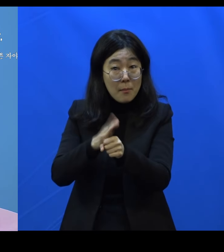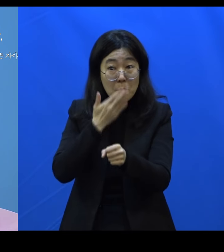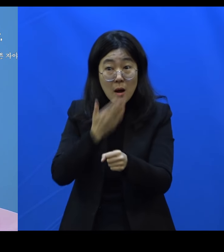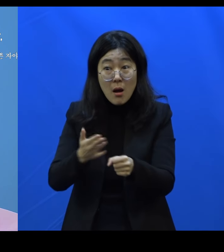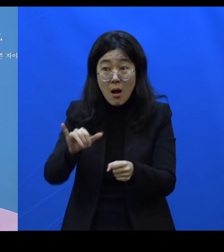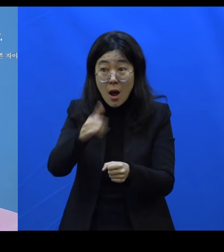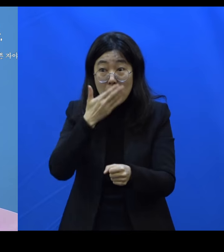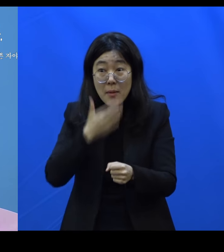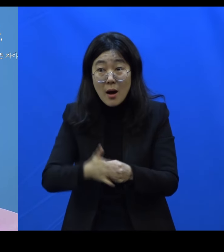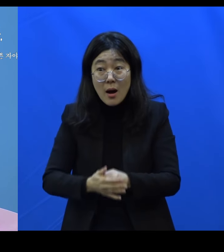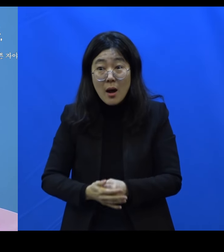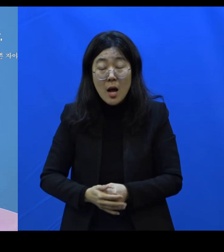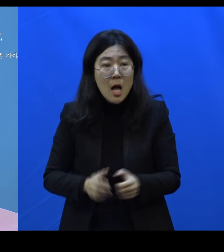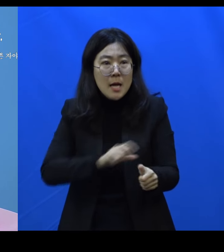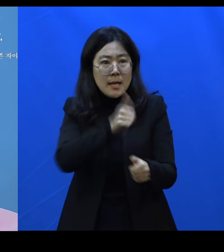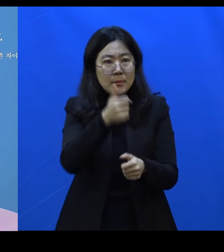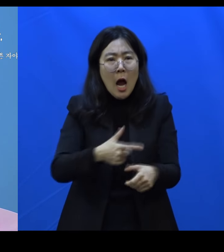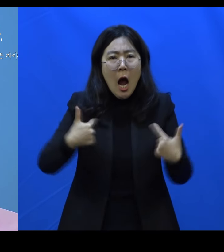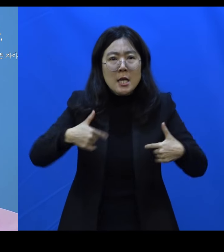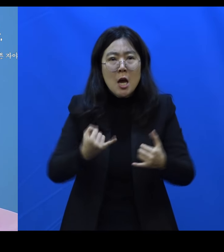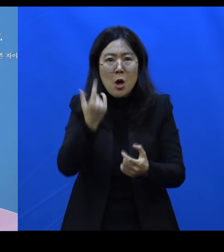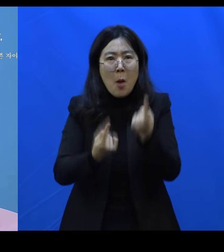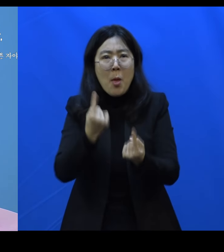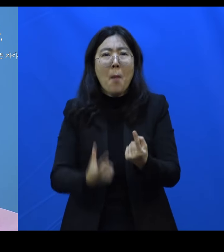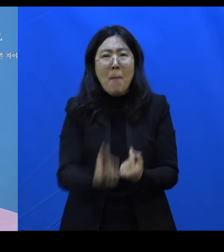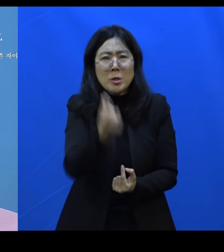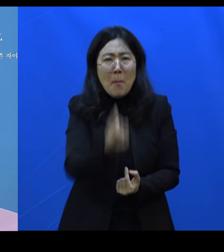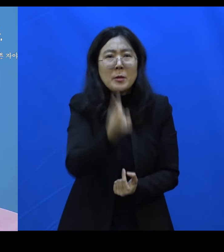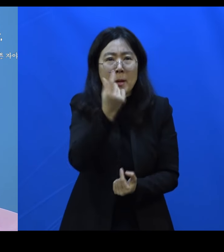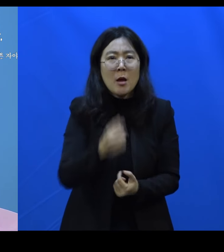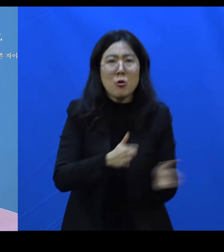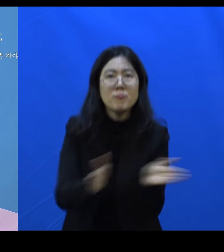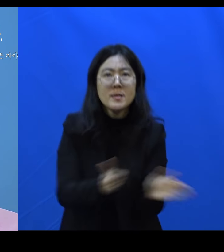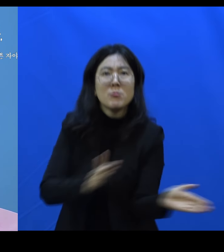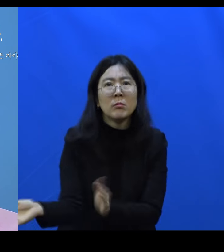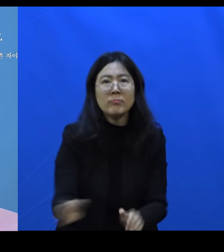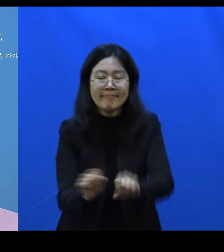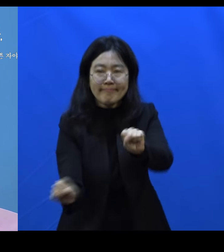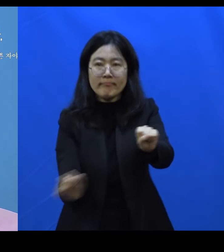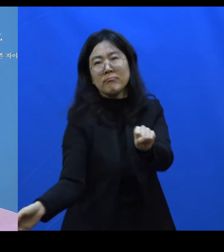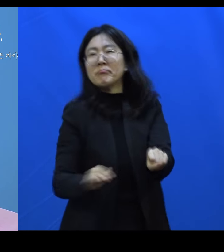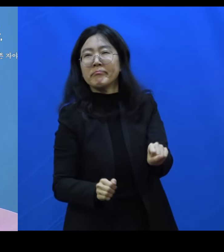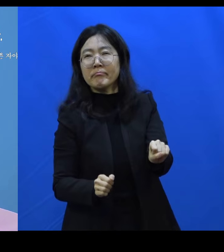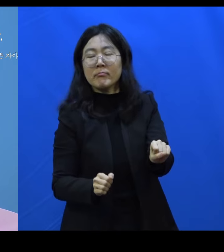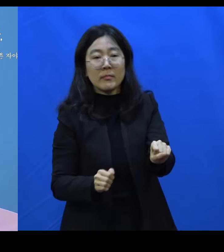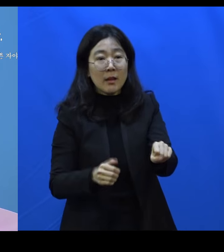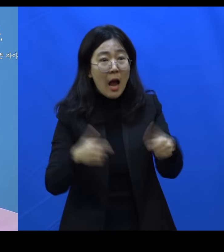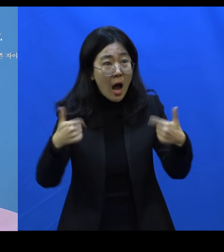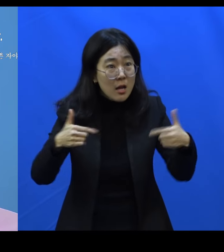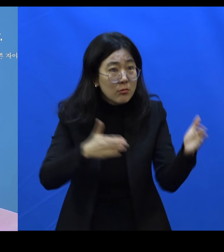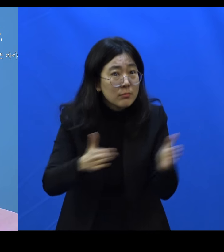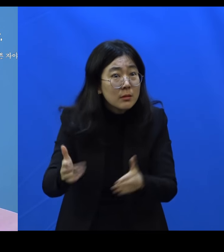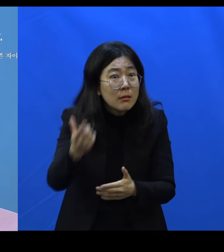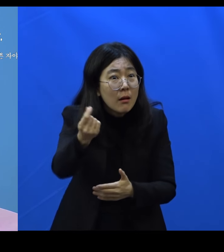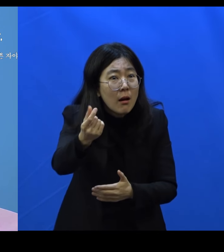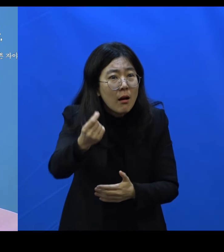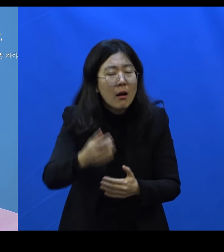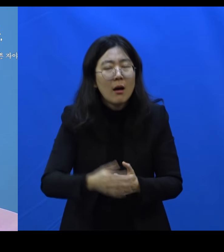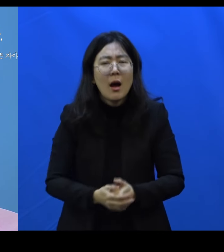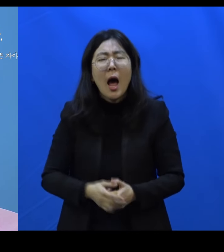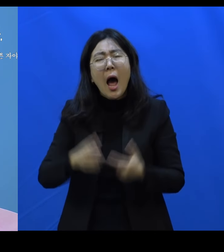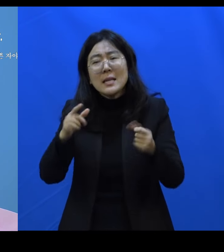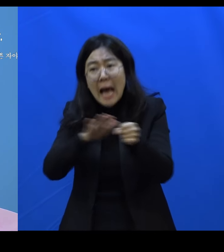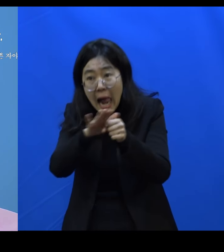없어요. 자, 우리 주님은 우리에게 어떻게 다가오셨습니까? 열정적으로 다가오셨어요. 자기 백성을 구원하기 위해 오신